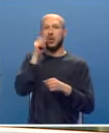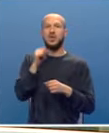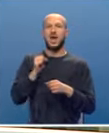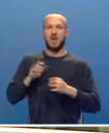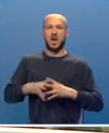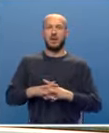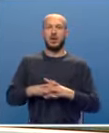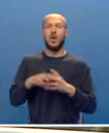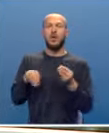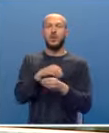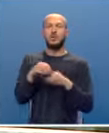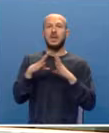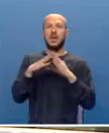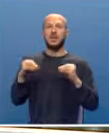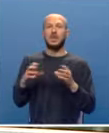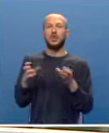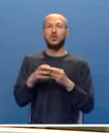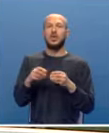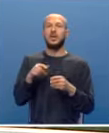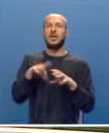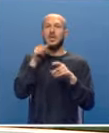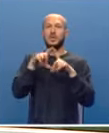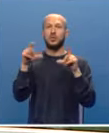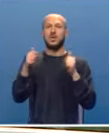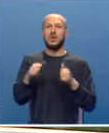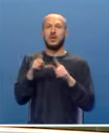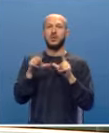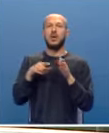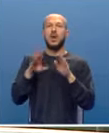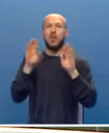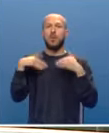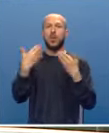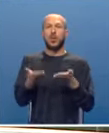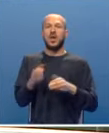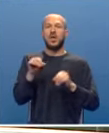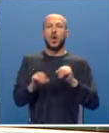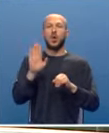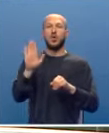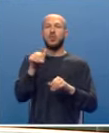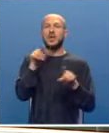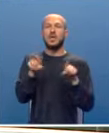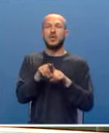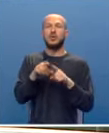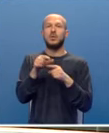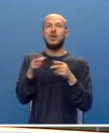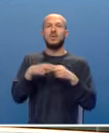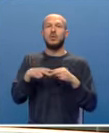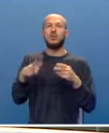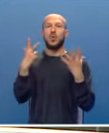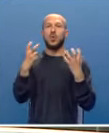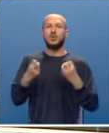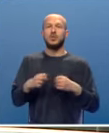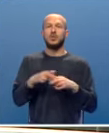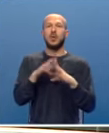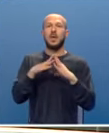armije. Porodice nestalih, udruženja i institucije danas su se poklonili kako njihovim, tako i sjenima, blizu